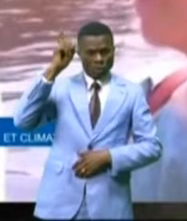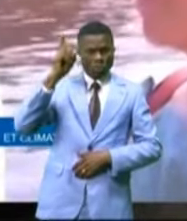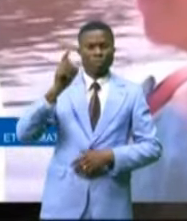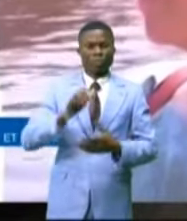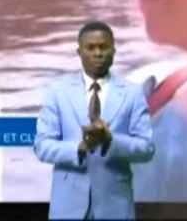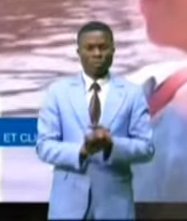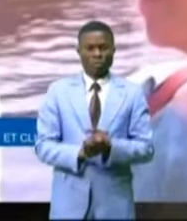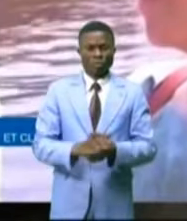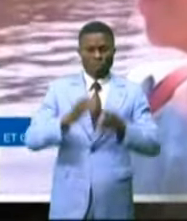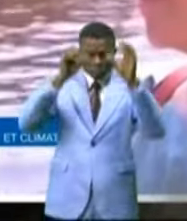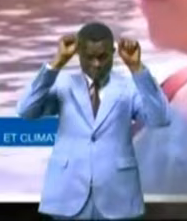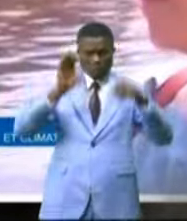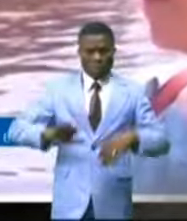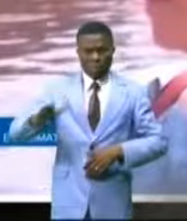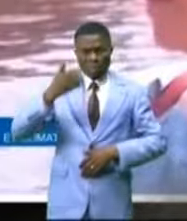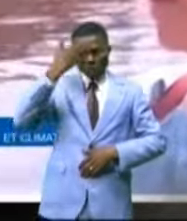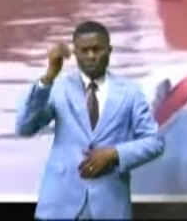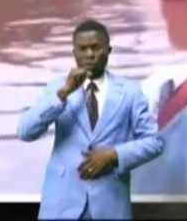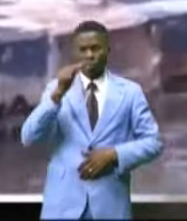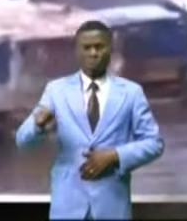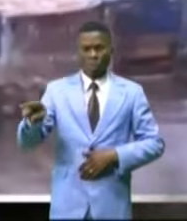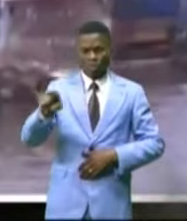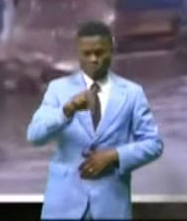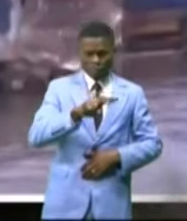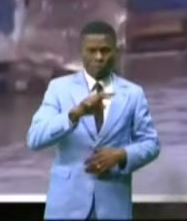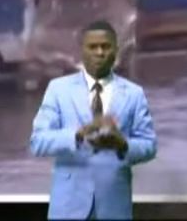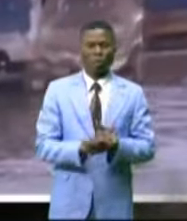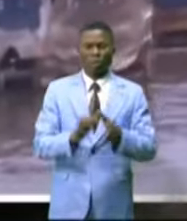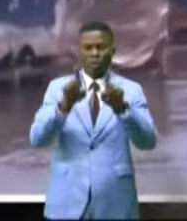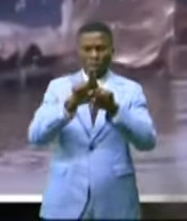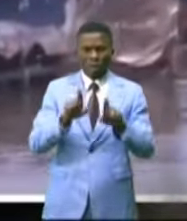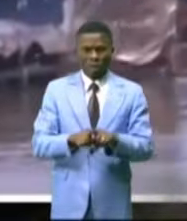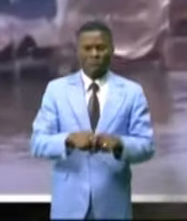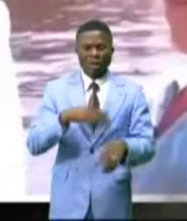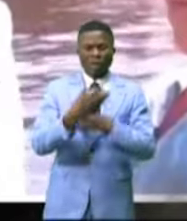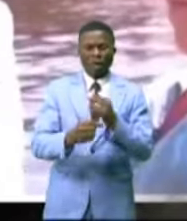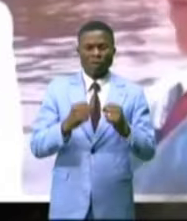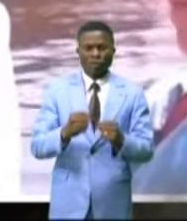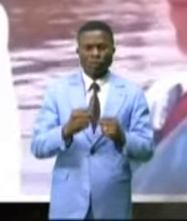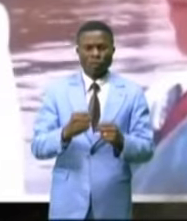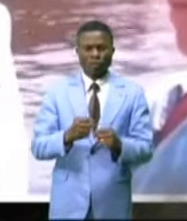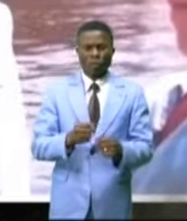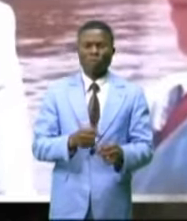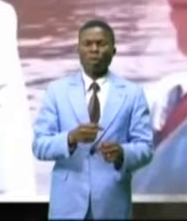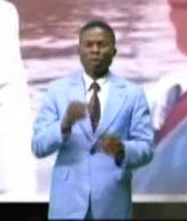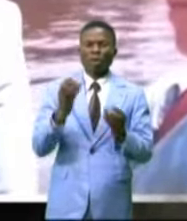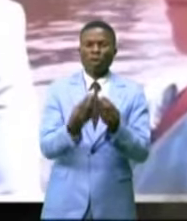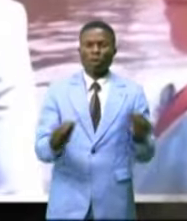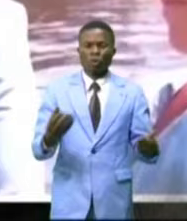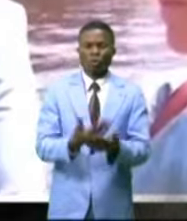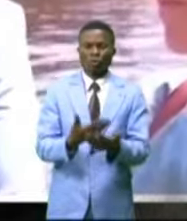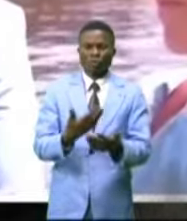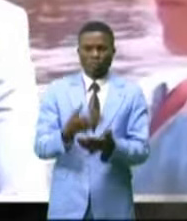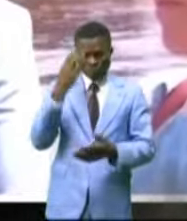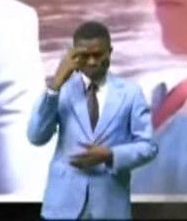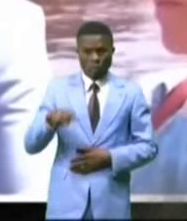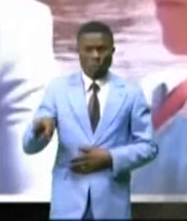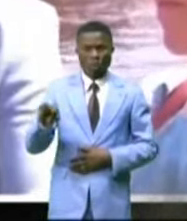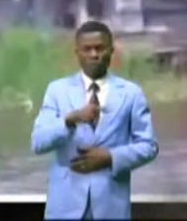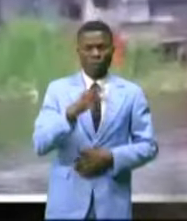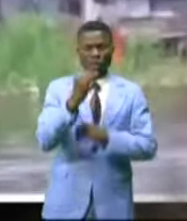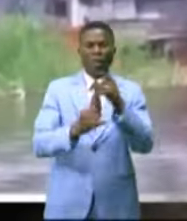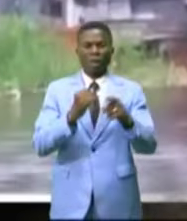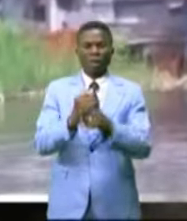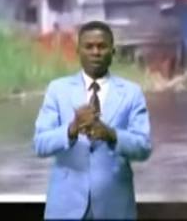que chef de l'État est au courant elle pense à elle et qu'elle fait de son mieux pour mobiliser le plus de ressources possibles que ce soit au niveau national international et